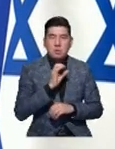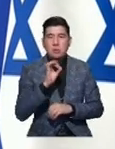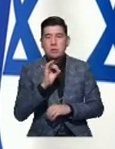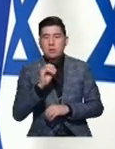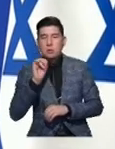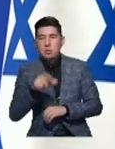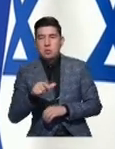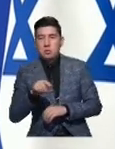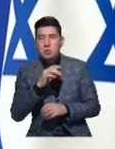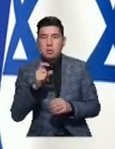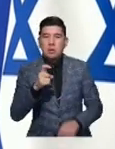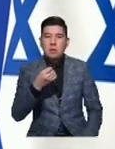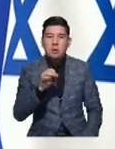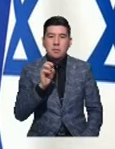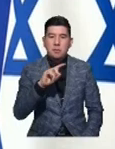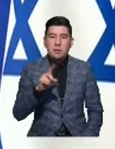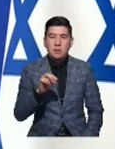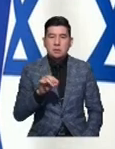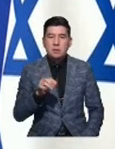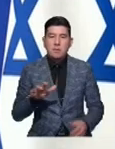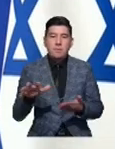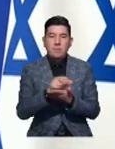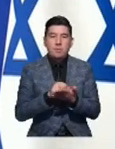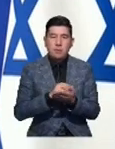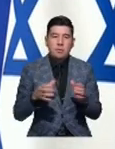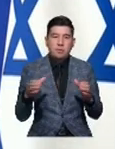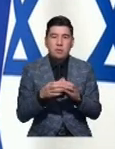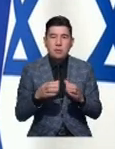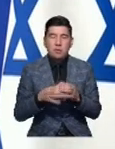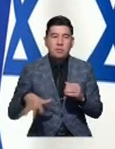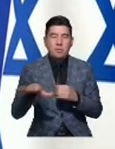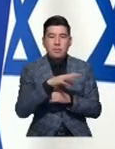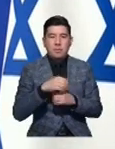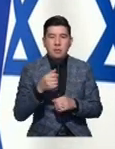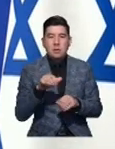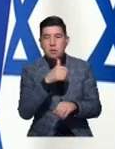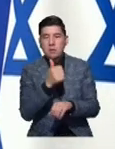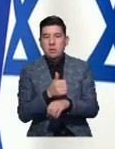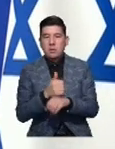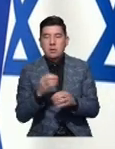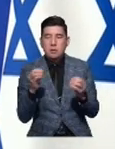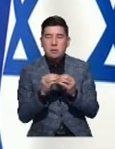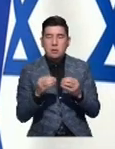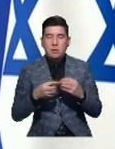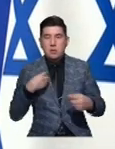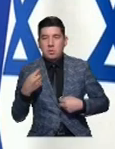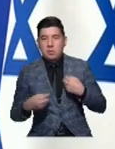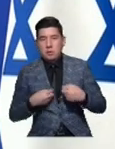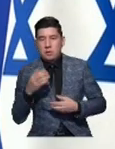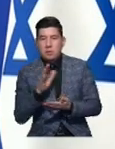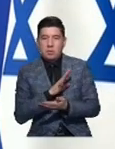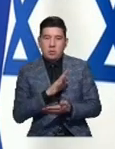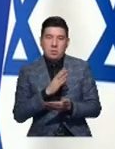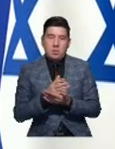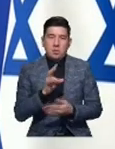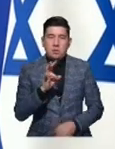Хамасу везде, где он будет обнаружен. Мы разрушим его командную структуру, террористов во главе с ним. Десятки уже пострадали. Это негативно сказалось на